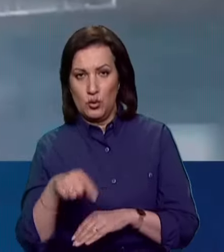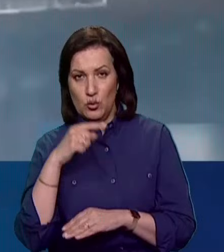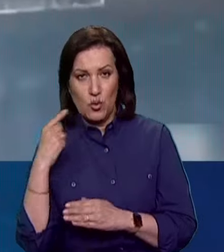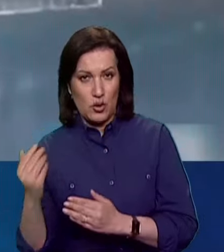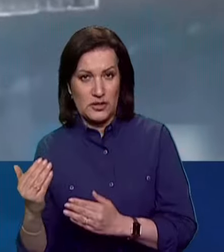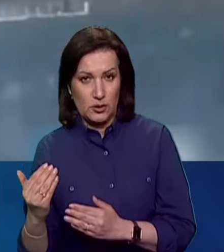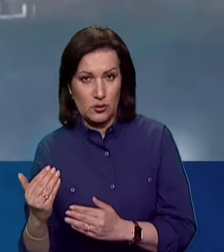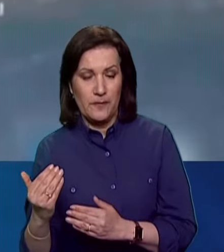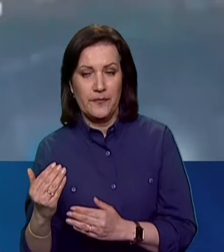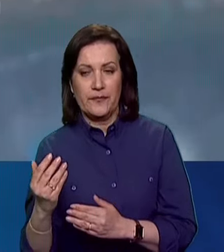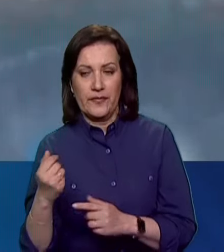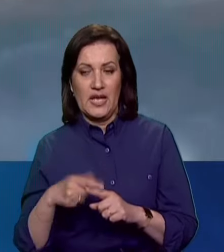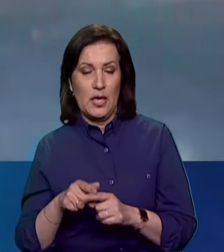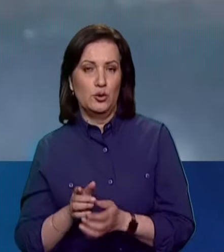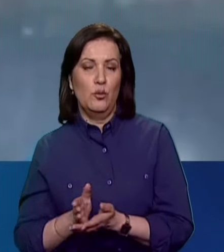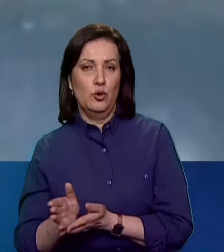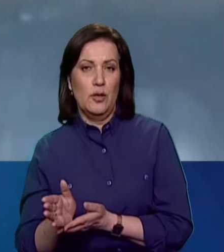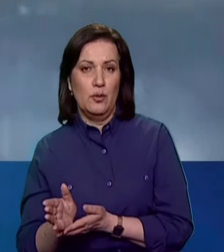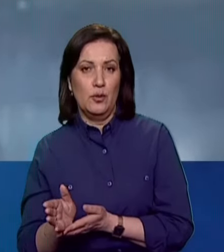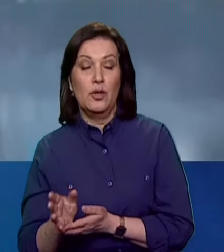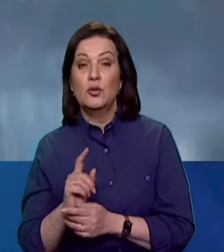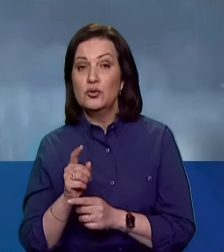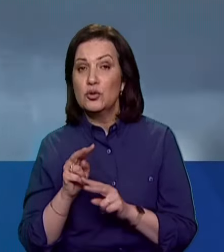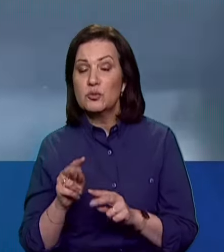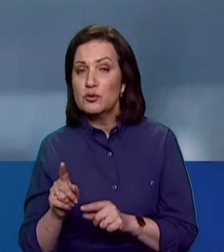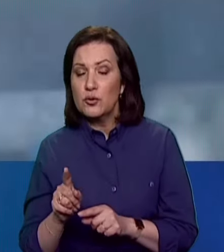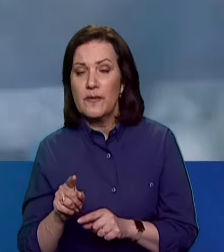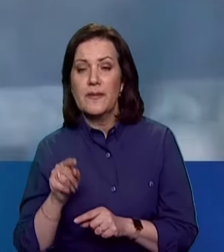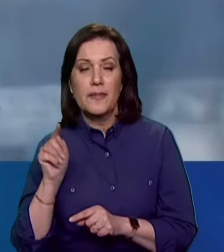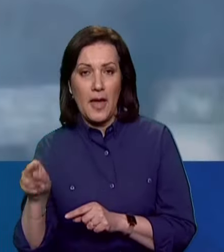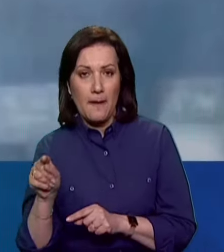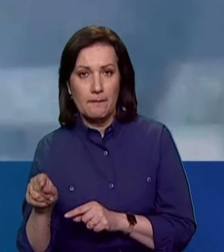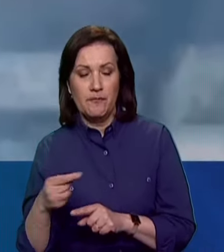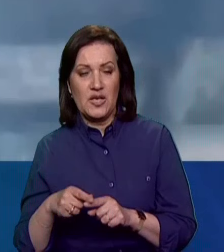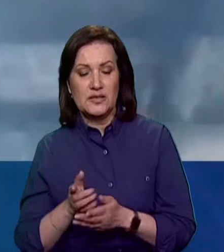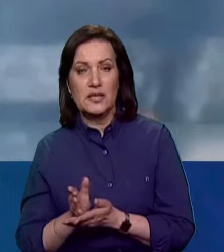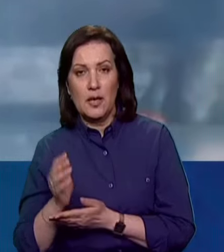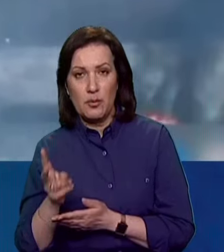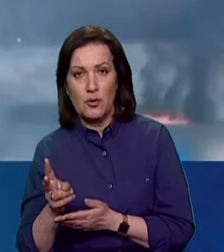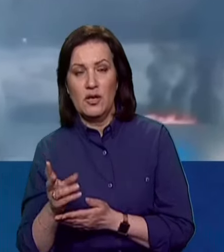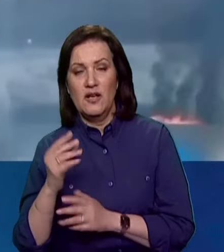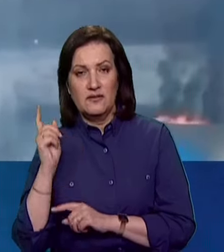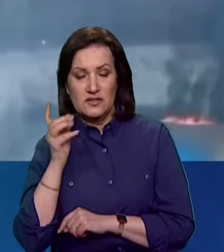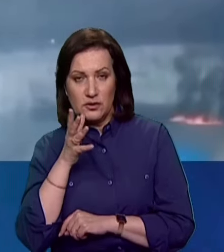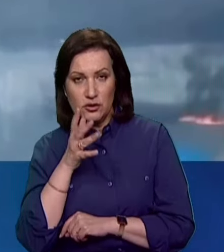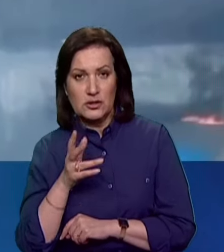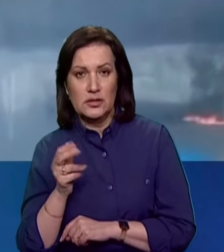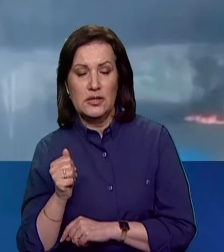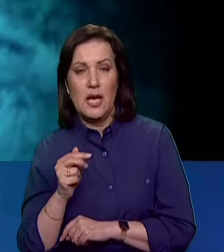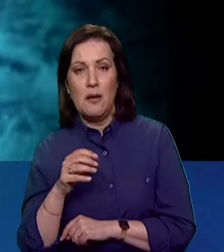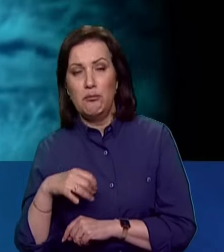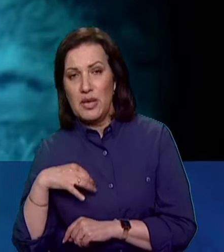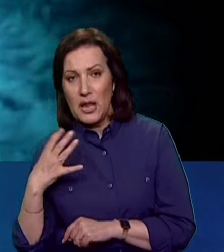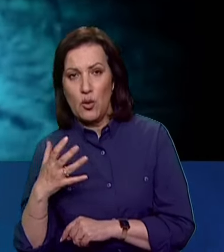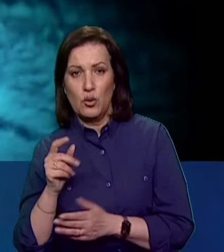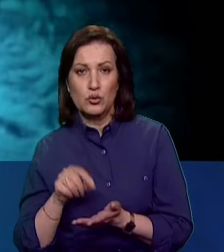російського кордону на цьому напрямку. Що ми ще спостерігаємо? Що там на цей напрямок свій час, на